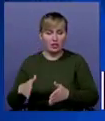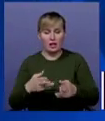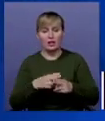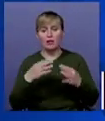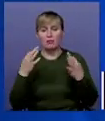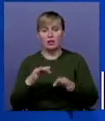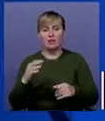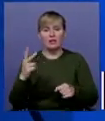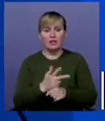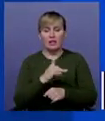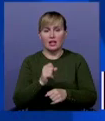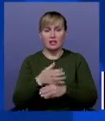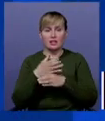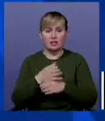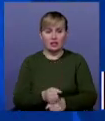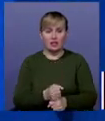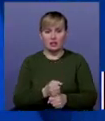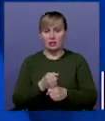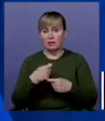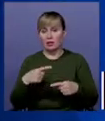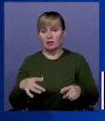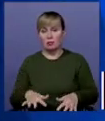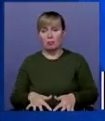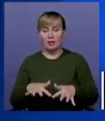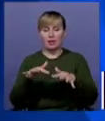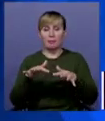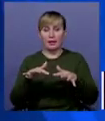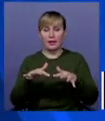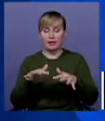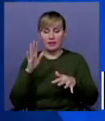позволило в 3 раза сократить количество локальных подтоплений.